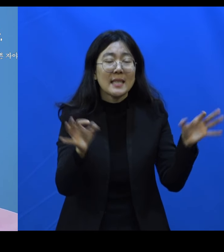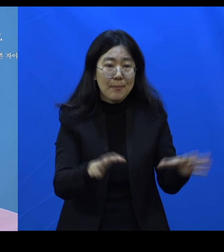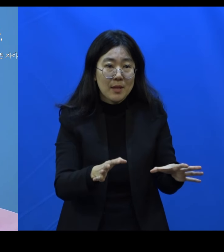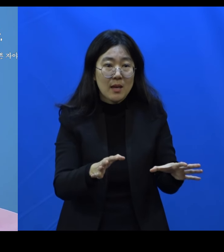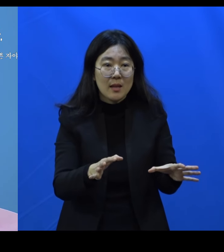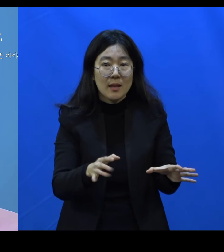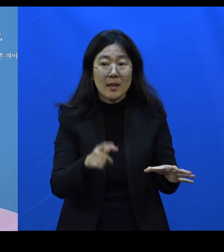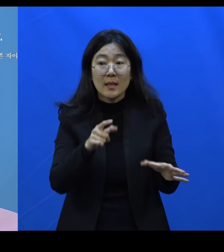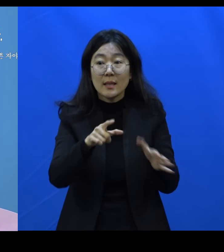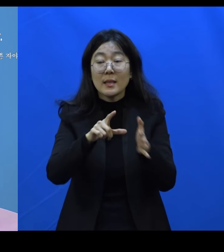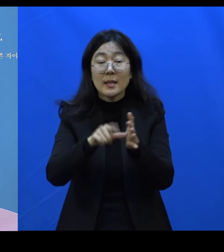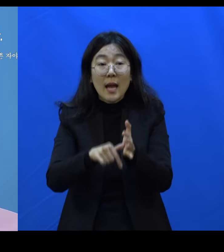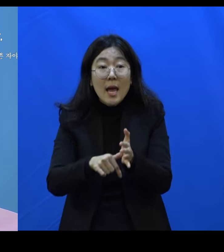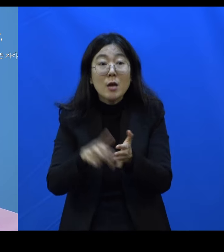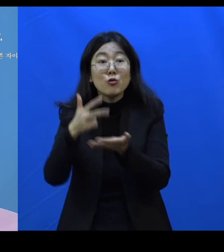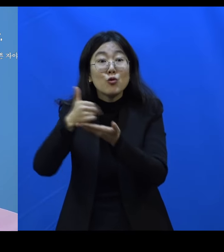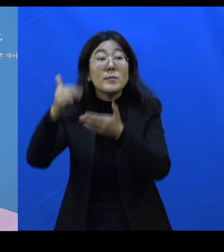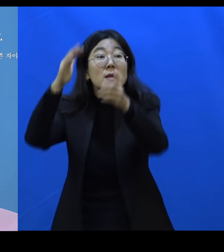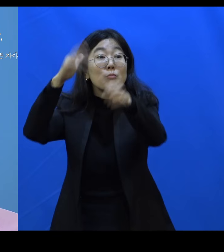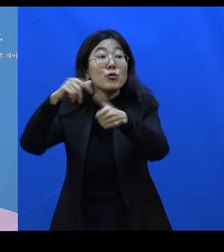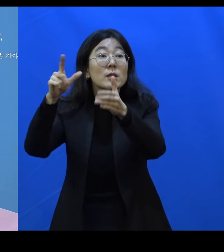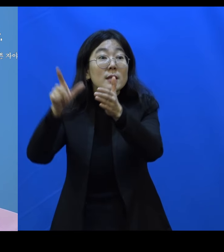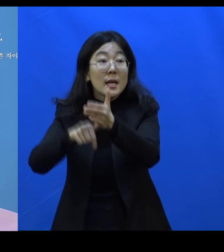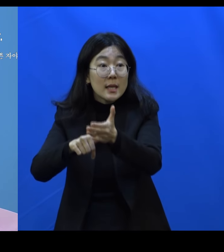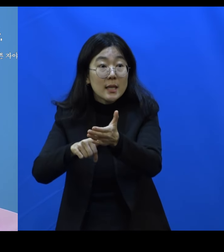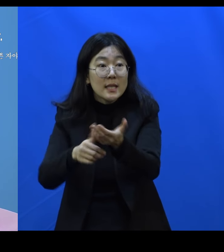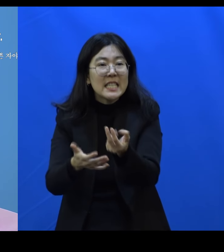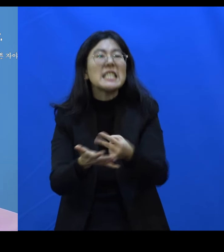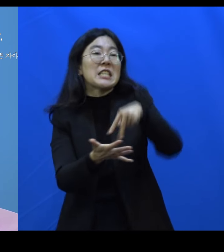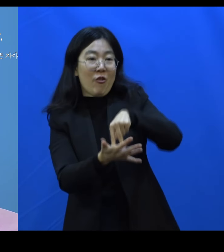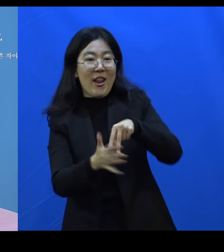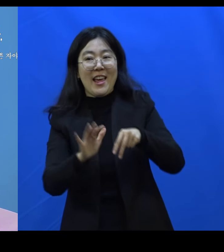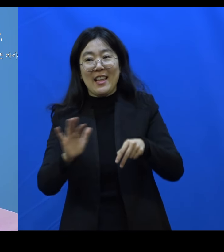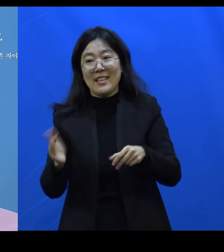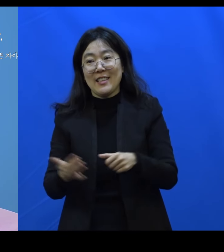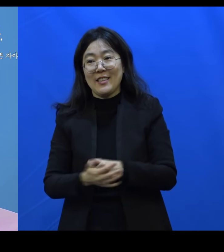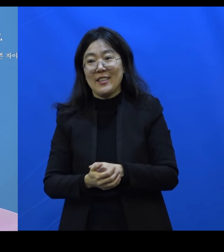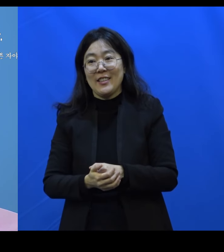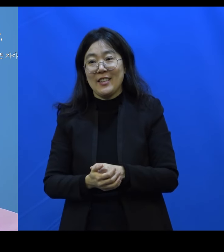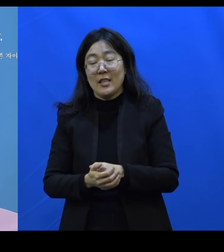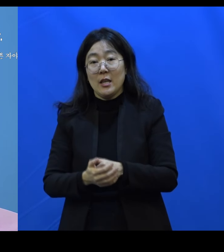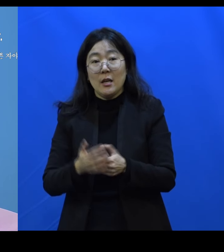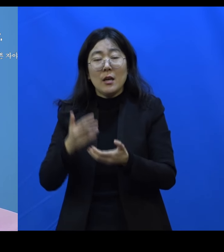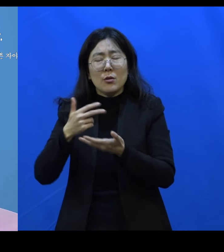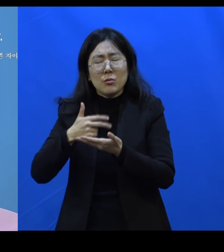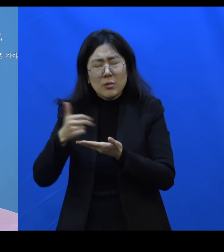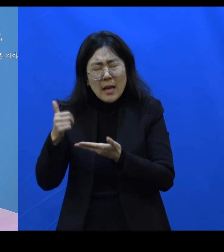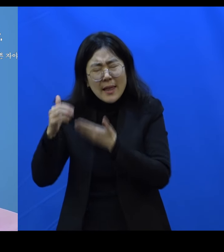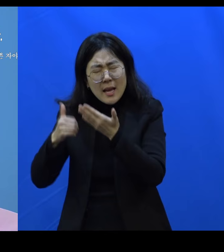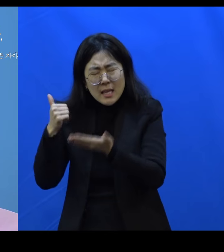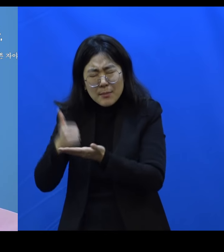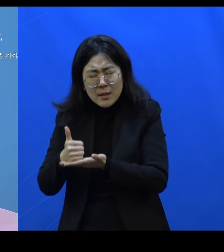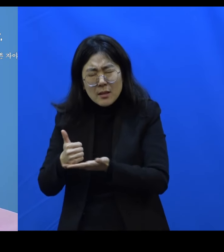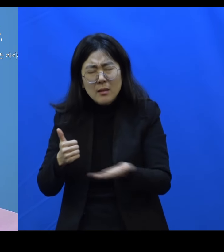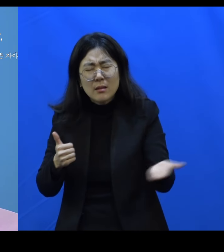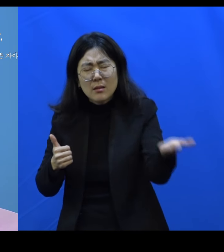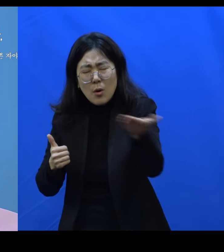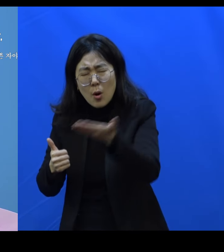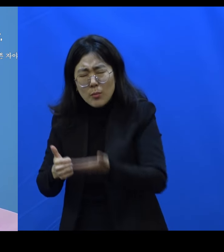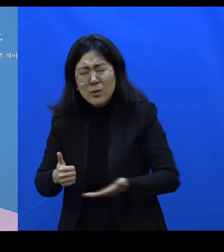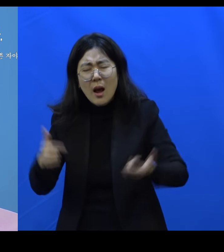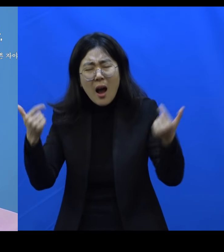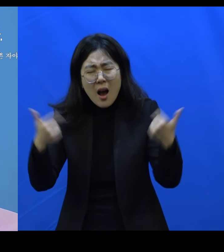거죠. 하나님은 지금도 우리를 부르시는 분입니다. 당신의 백성들을 불러내십니다. 그리고 잠에서